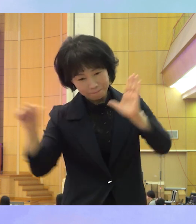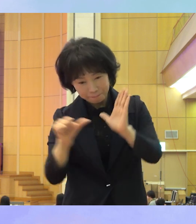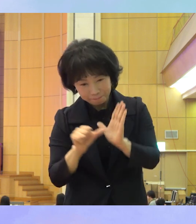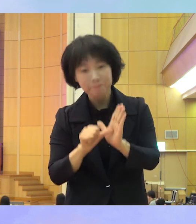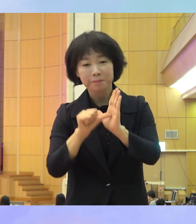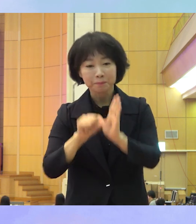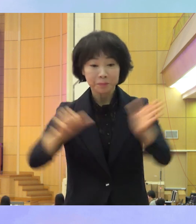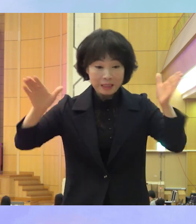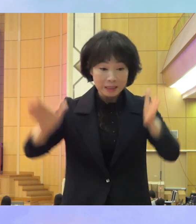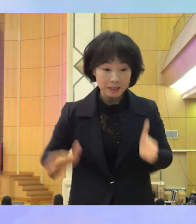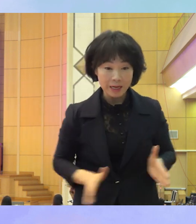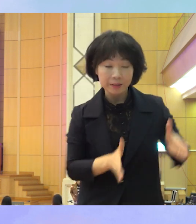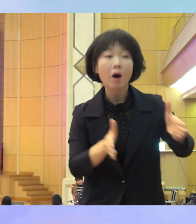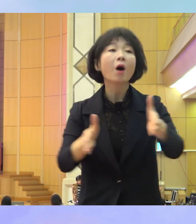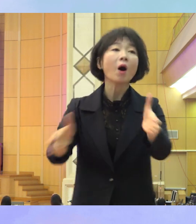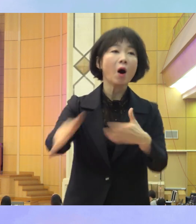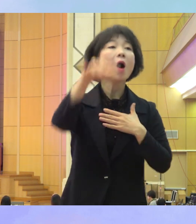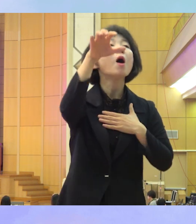내